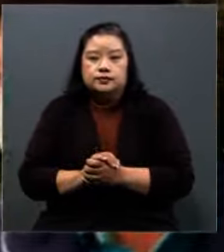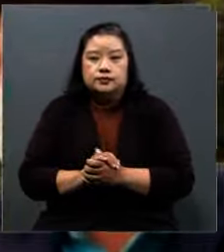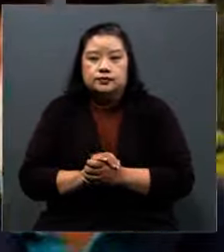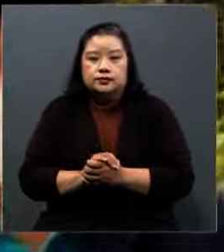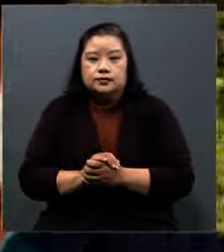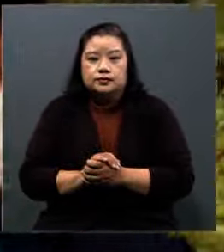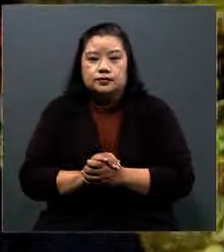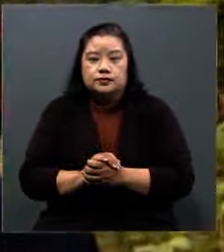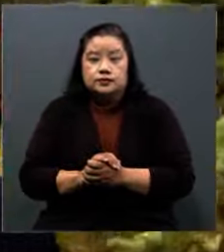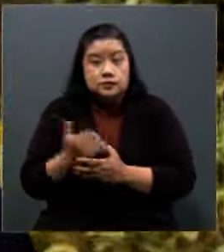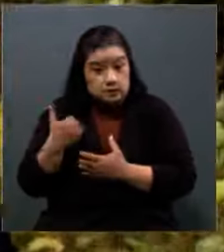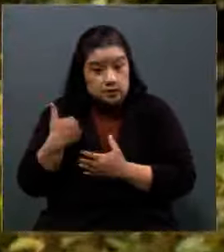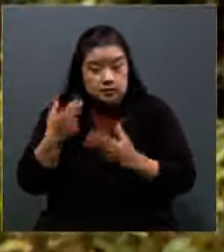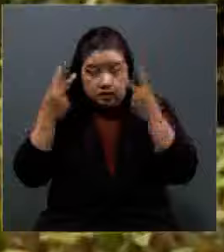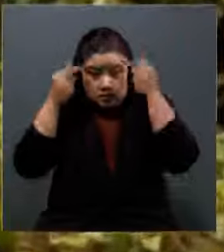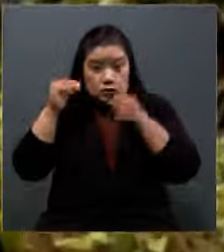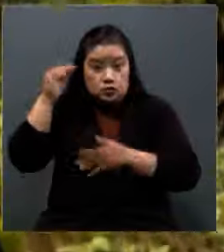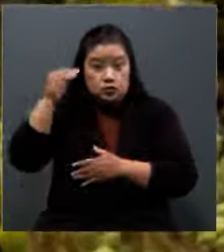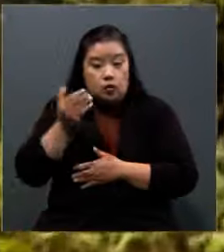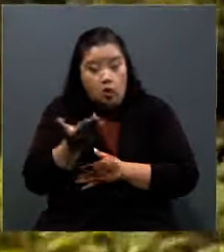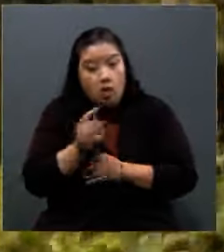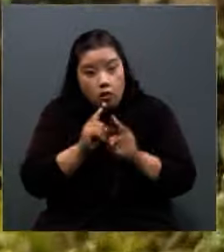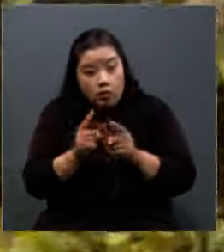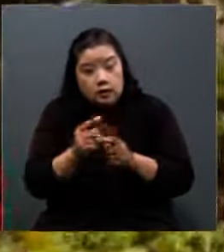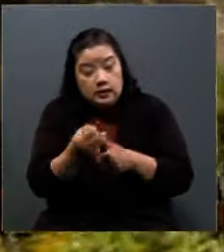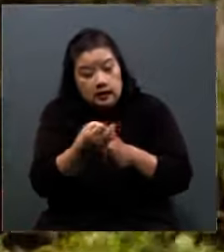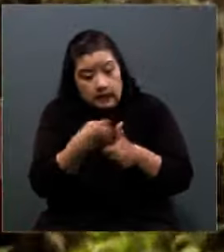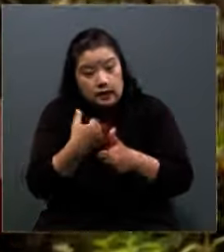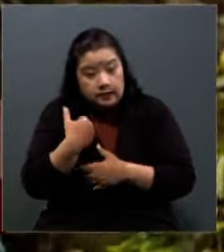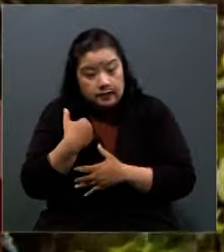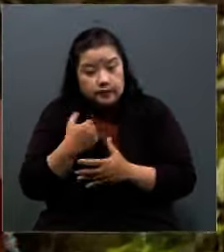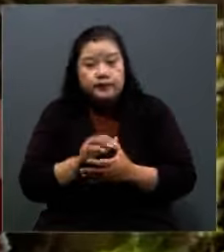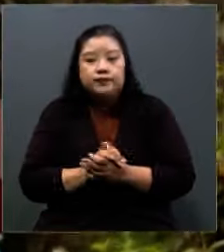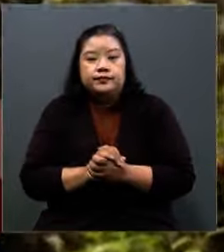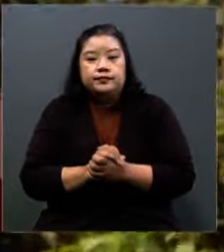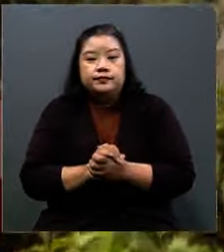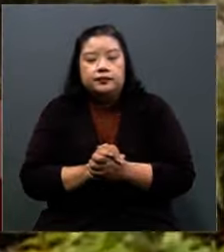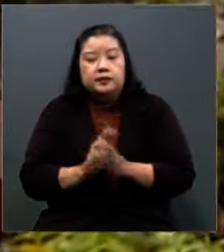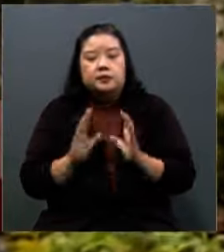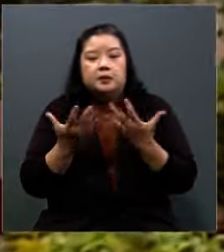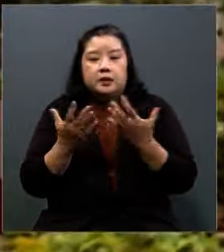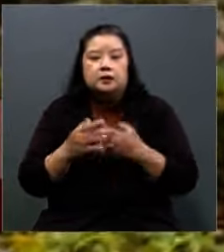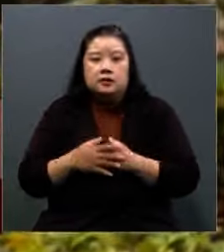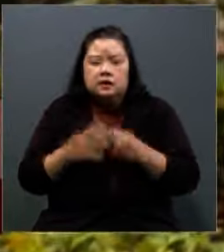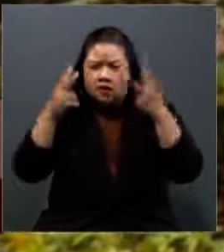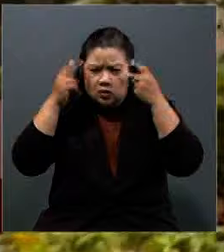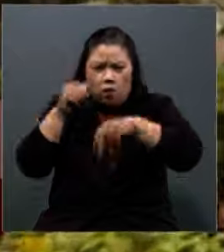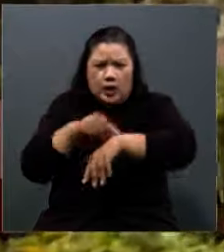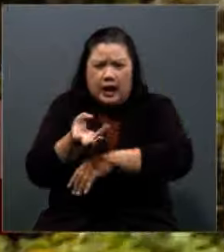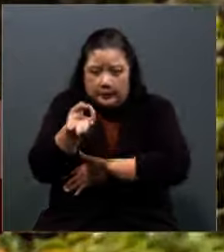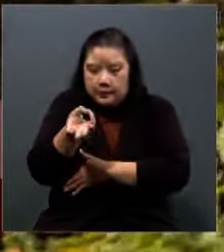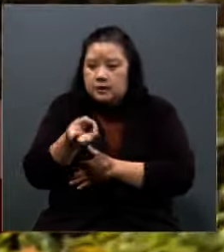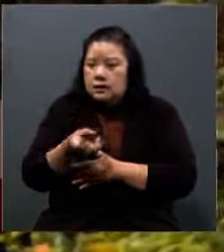นายกได้ขอคำปรึกษาอะไรท่านเห็นเรื่องงานเรื่องการอะไรอย่างเงี้ย ท่านมามีเวลาน้อยแล้วท่านไปประชุ